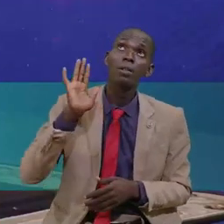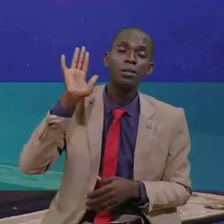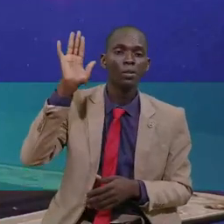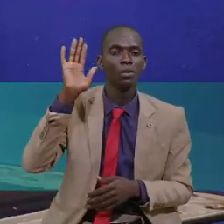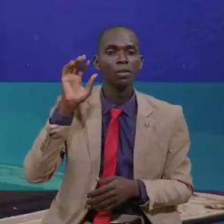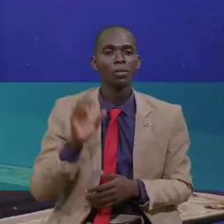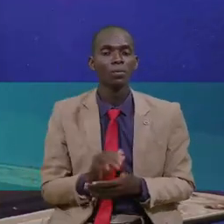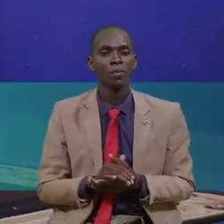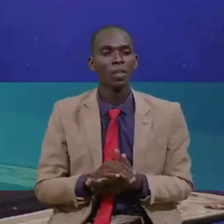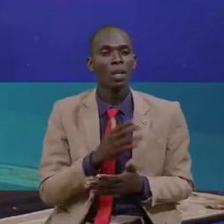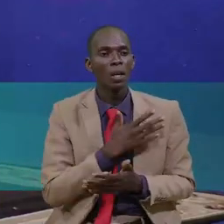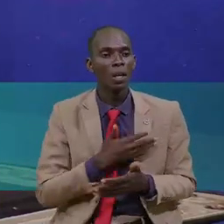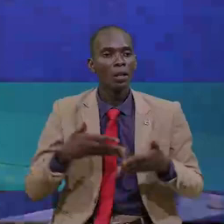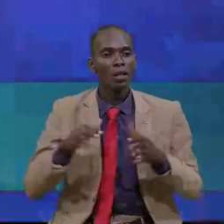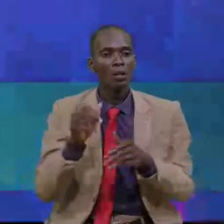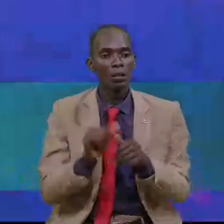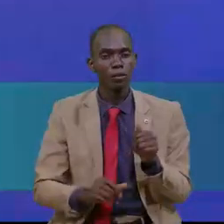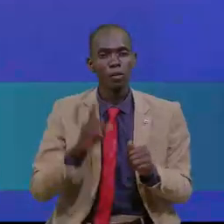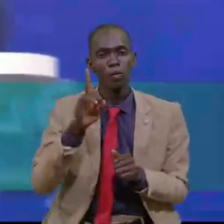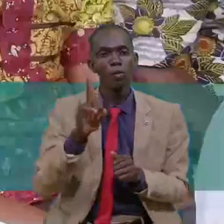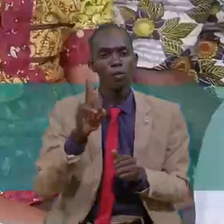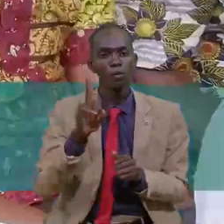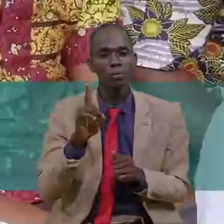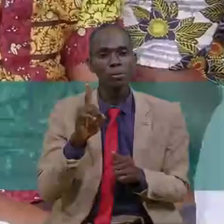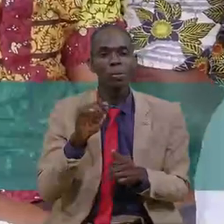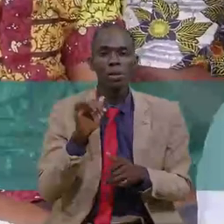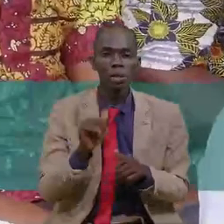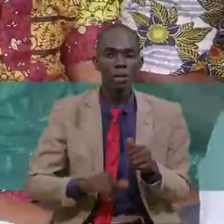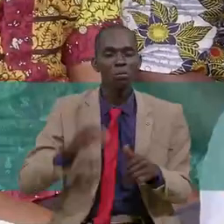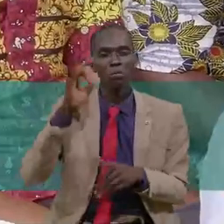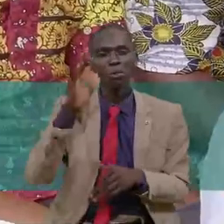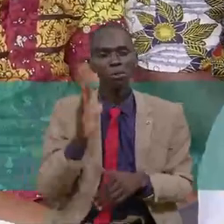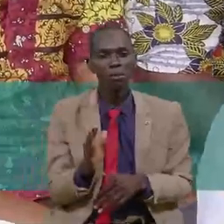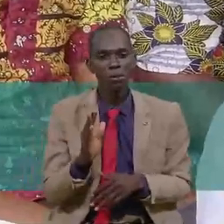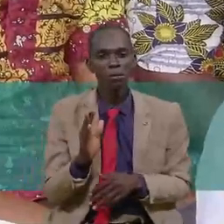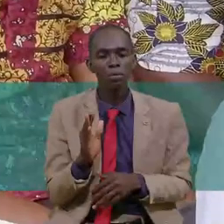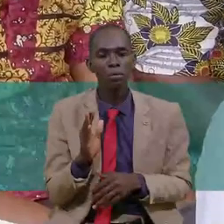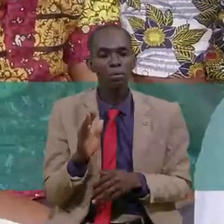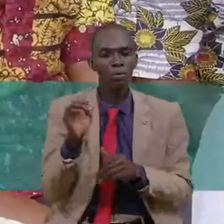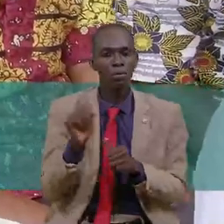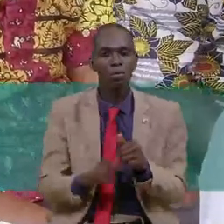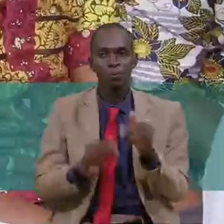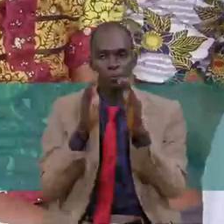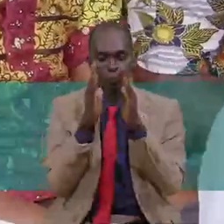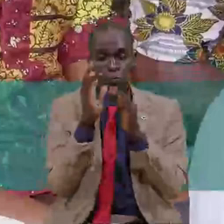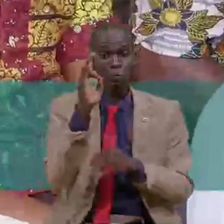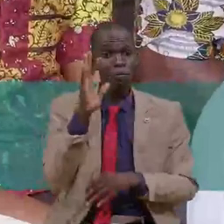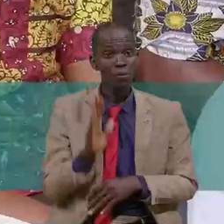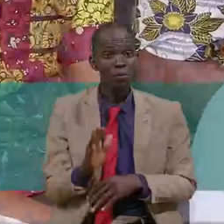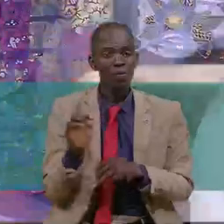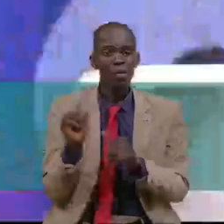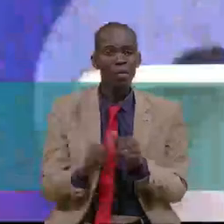lui appartiennent. Et quiconque, tout ministre, tout